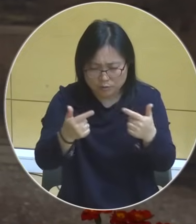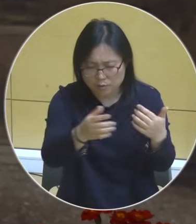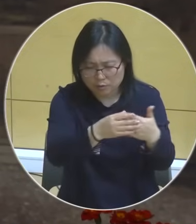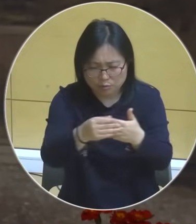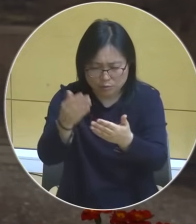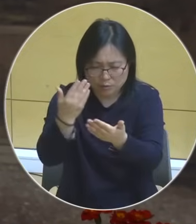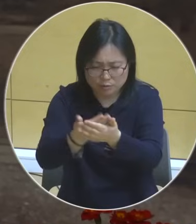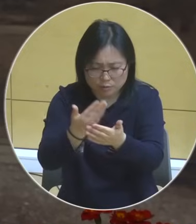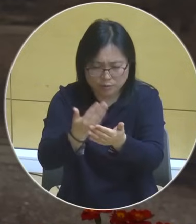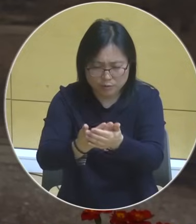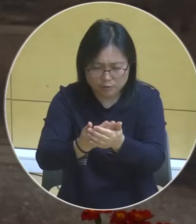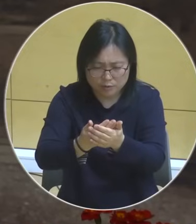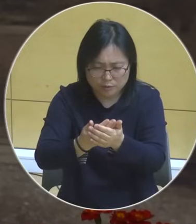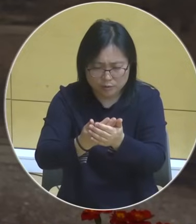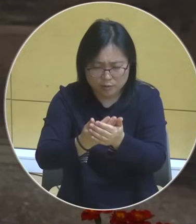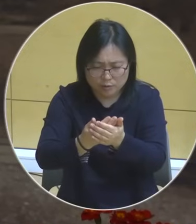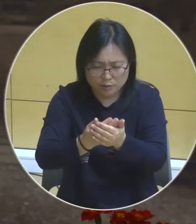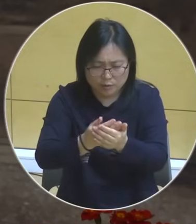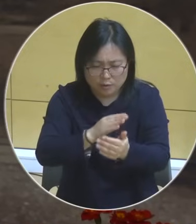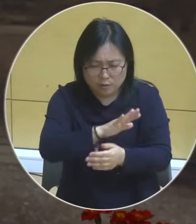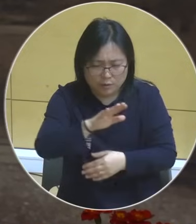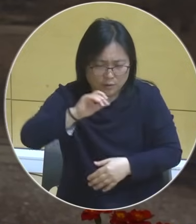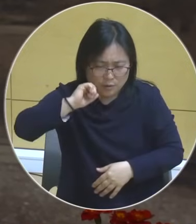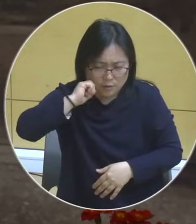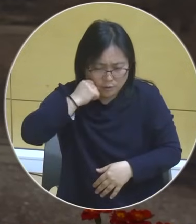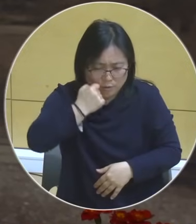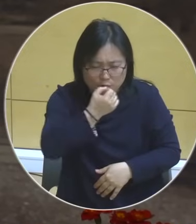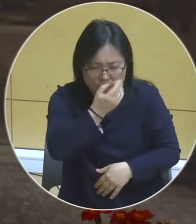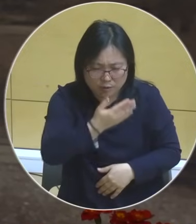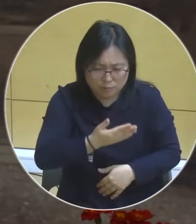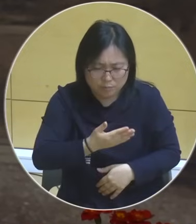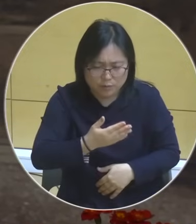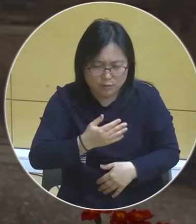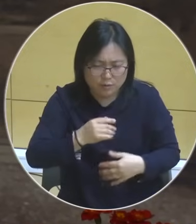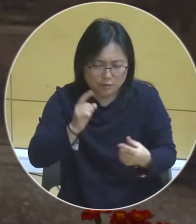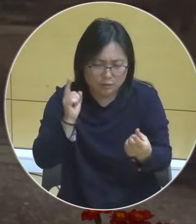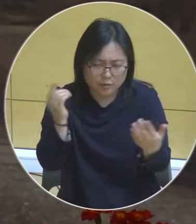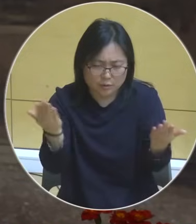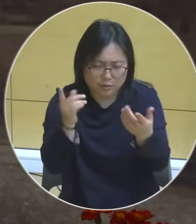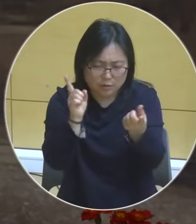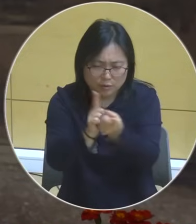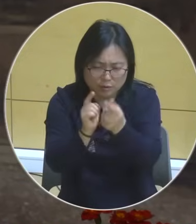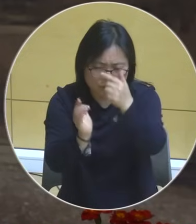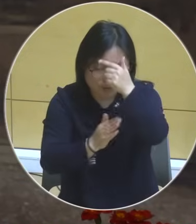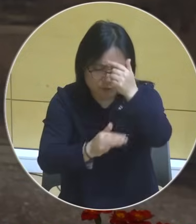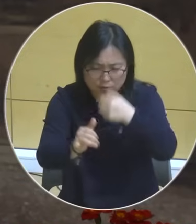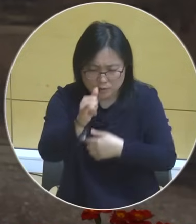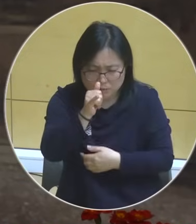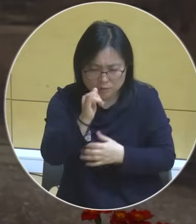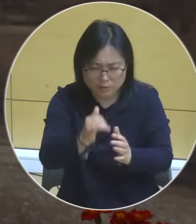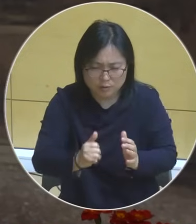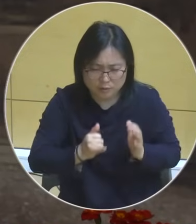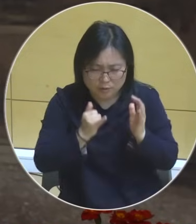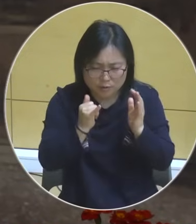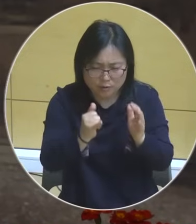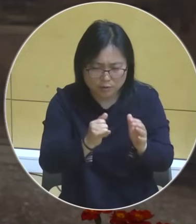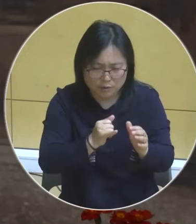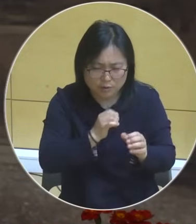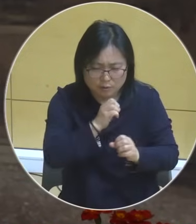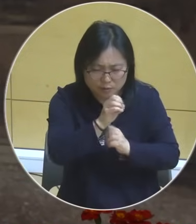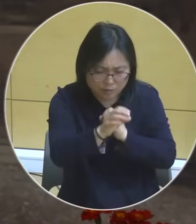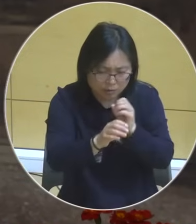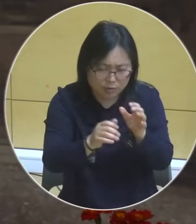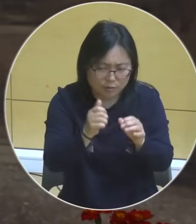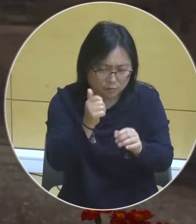주시옵소서. 하나님, 기가 막힐 웅덩이와 소름 가운데에는 주의 자녀들이 있습니까? 세상에 호소할 것 없고